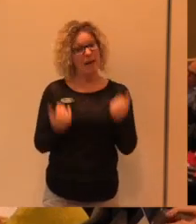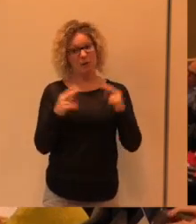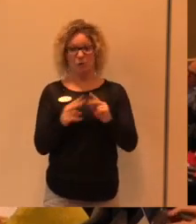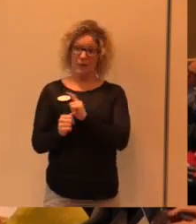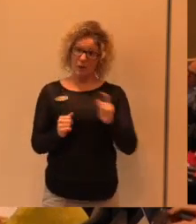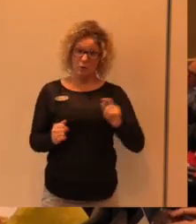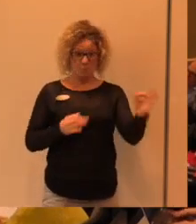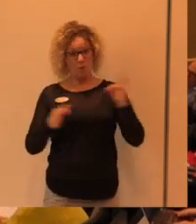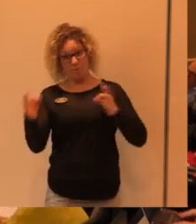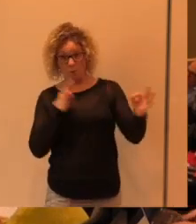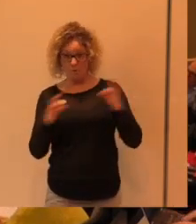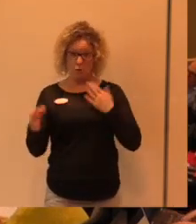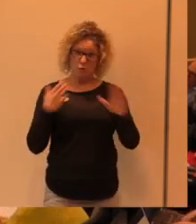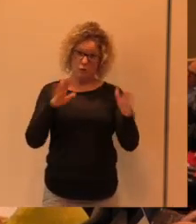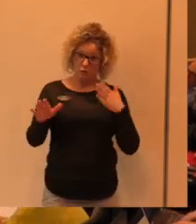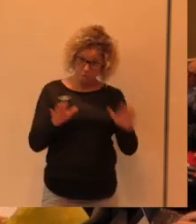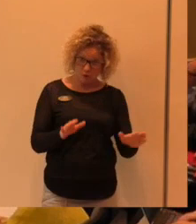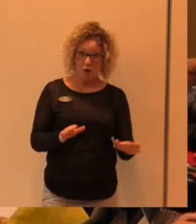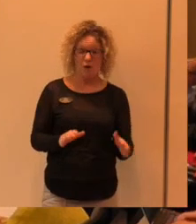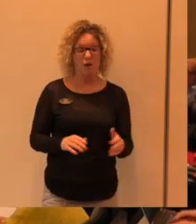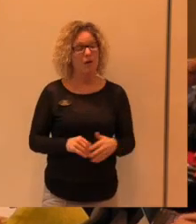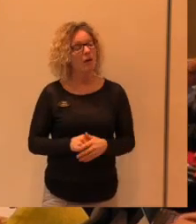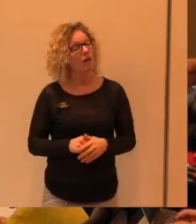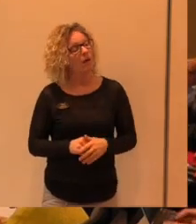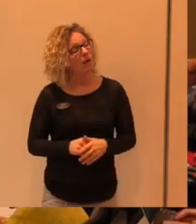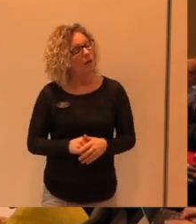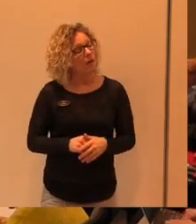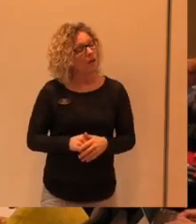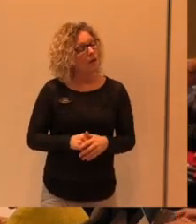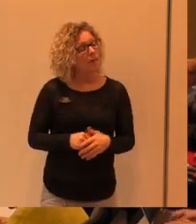oss och ställa sina frågor och få svar på sina frågor.